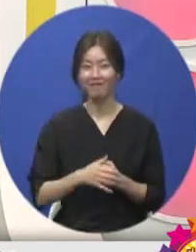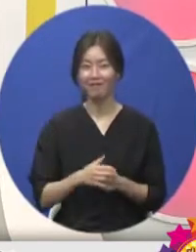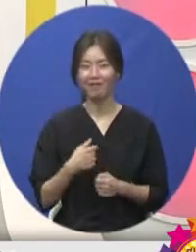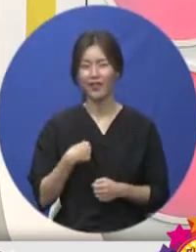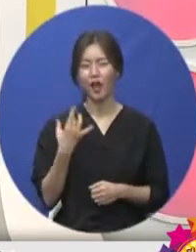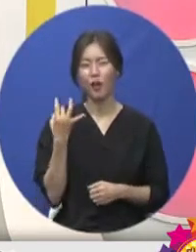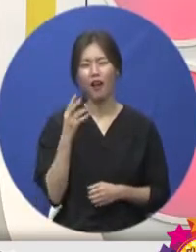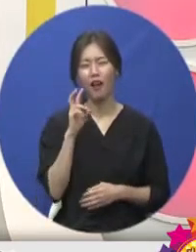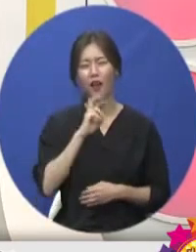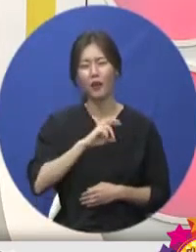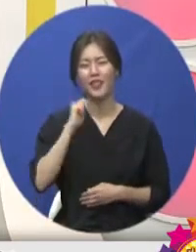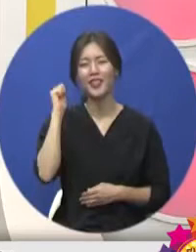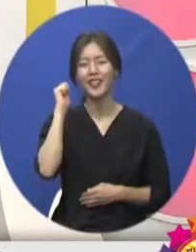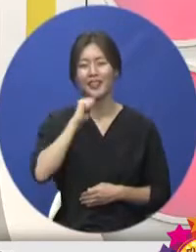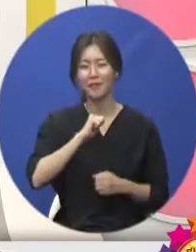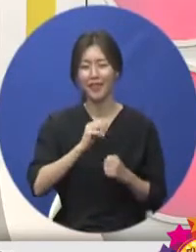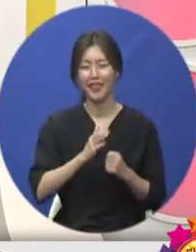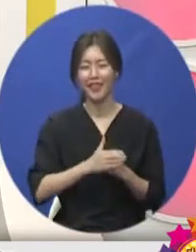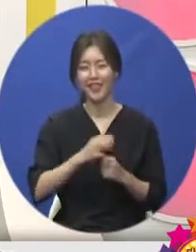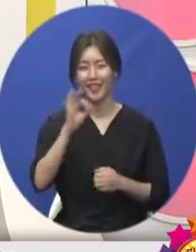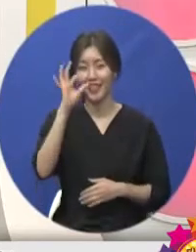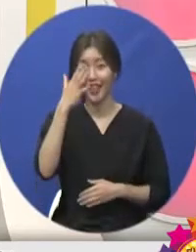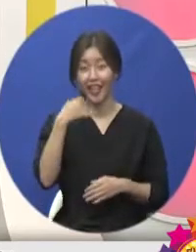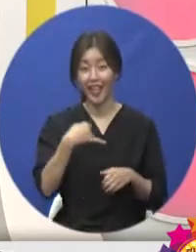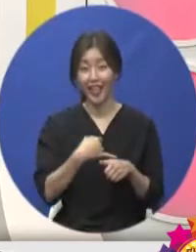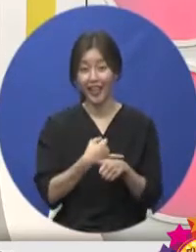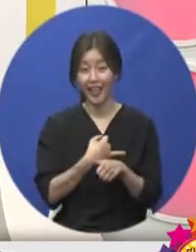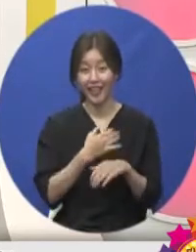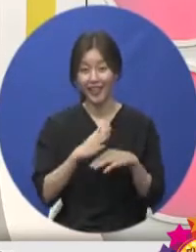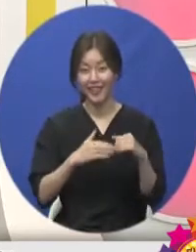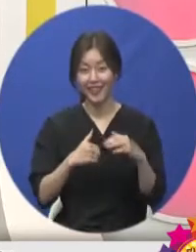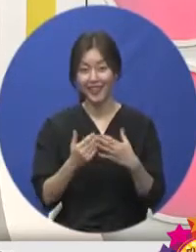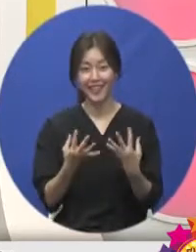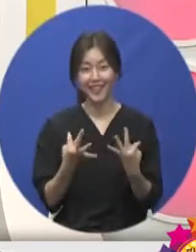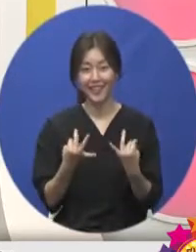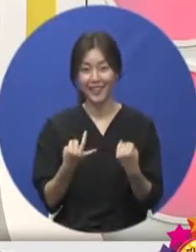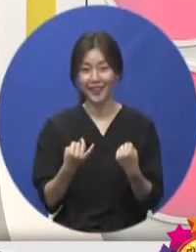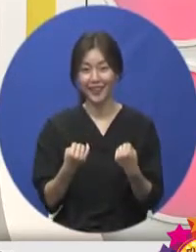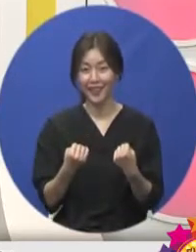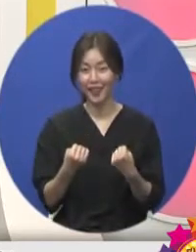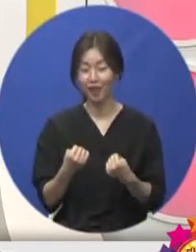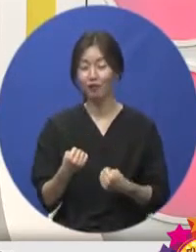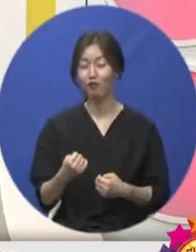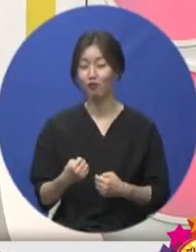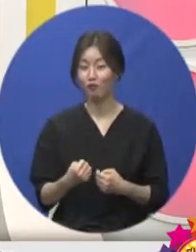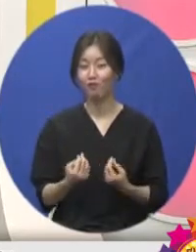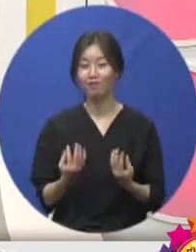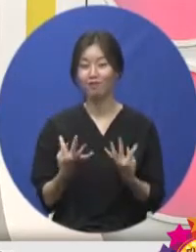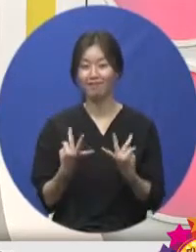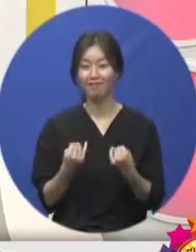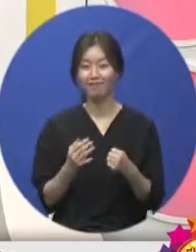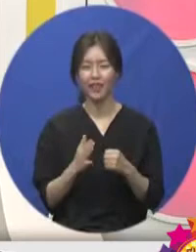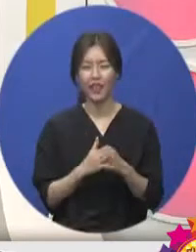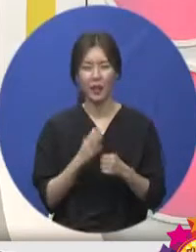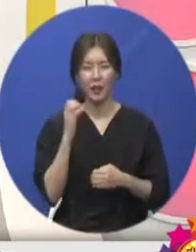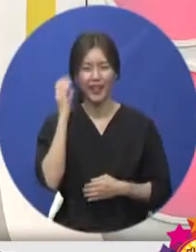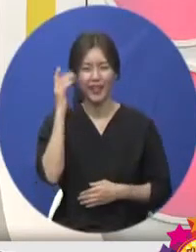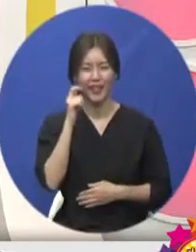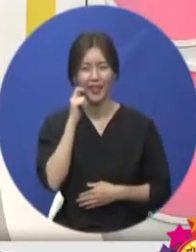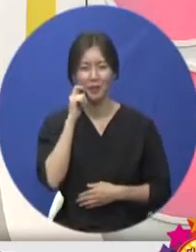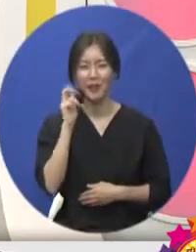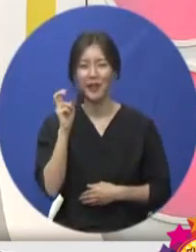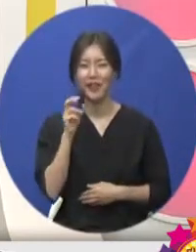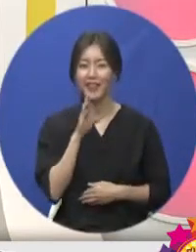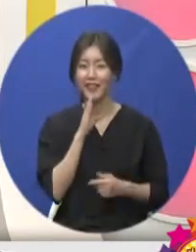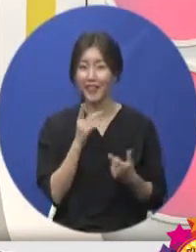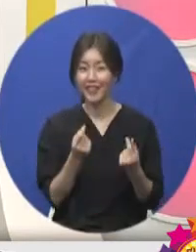노래를 좋아해서 그럽니다. 아. 연애는 많이 해보셨어요? 네. 그러니까 못 잊지.